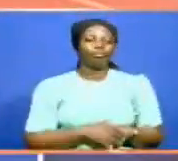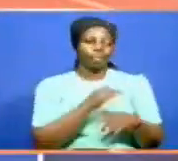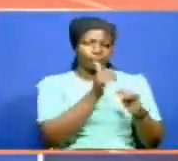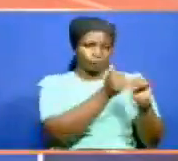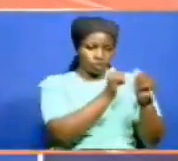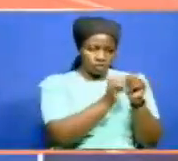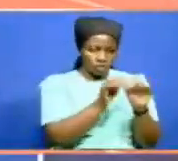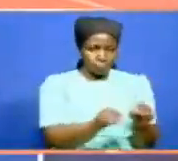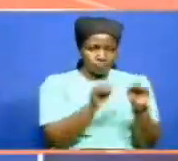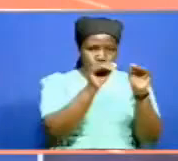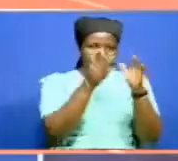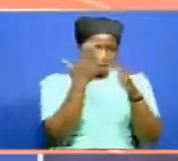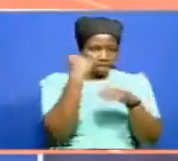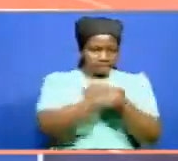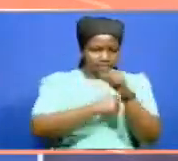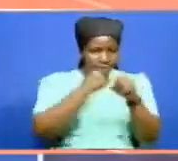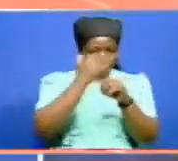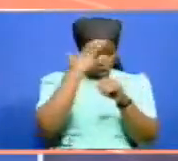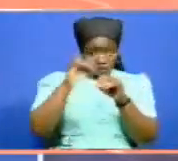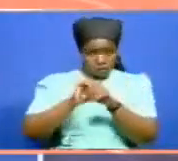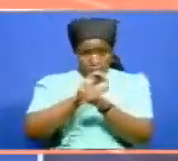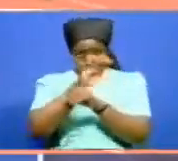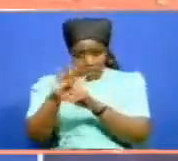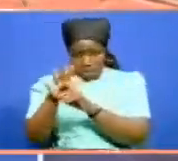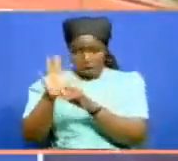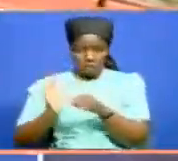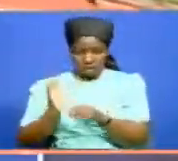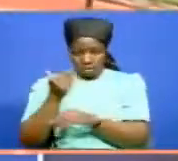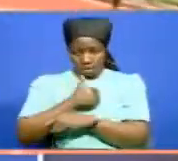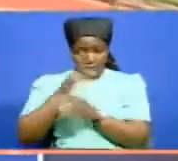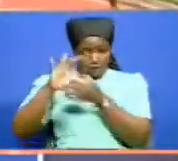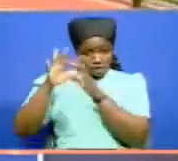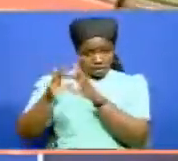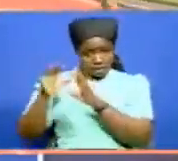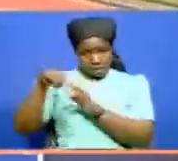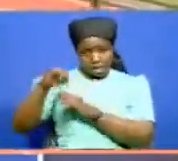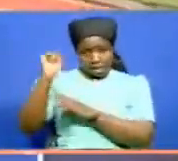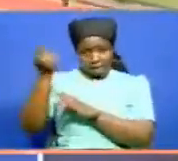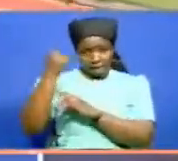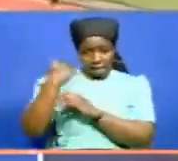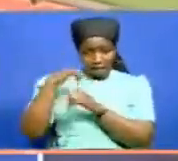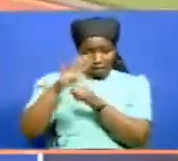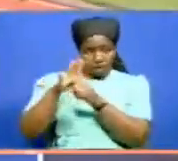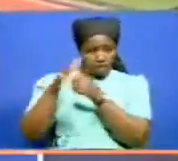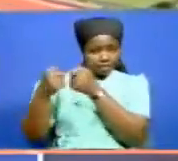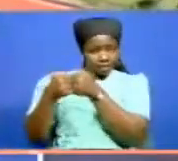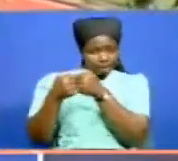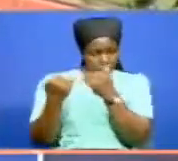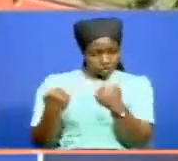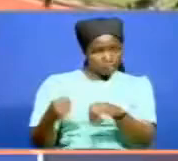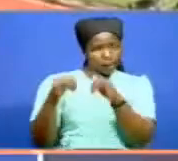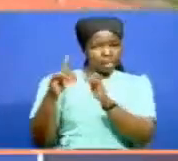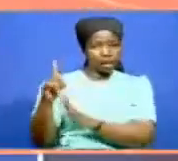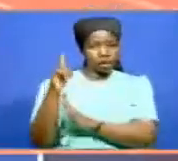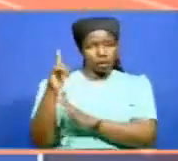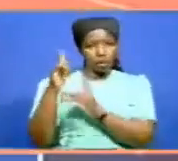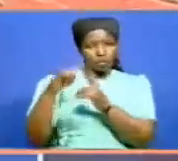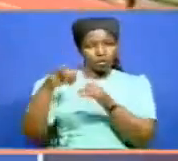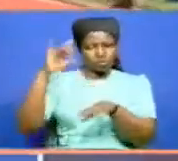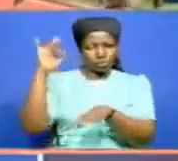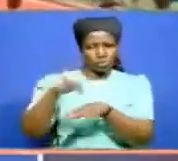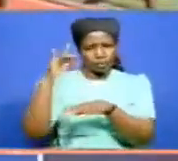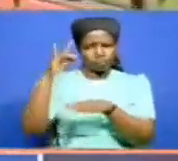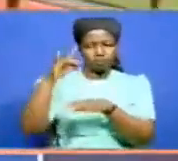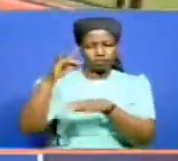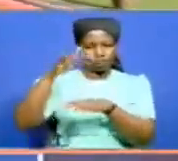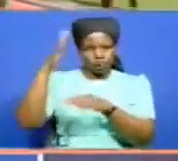jana kwa sababu ya virusi vya corona, kamati ya Olimpiki humu nchini inakumbwa na changamoto tele kutekeleza sheria za kuzuia maambukizi ya virusi